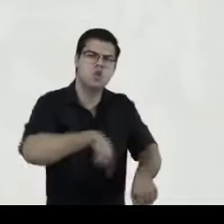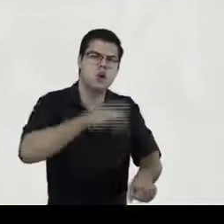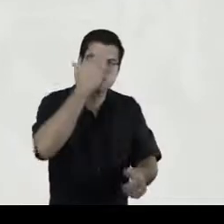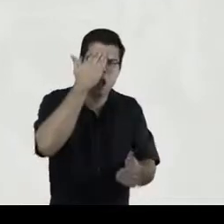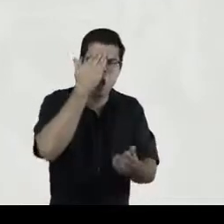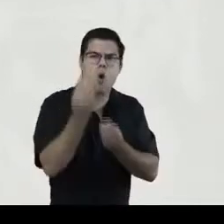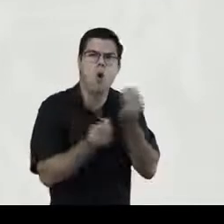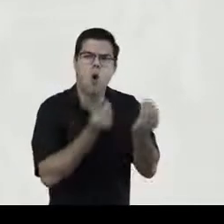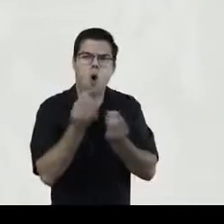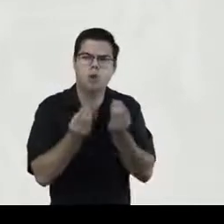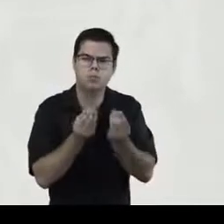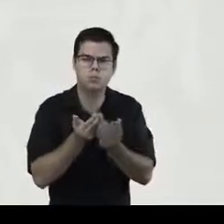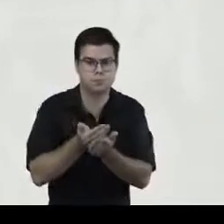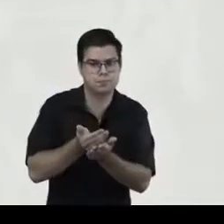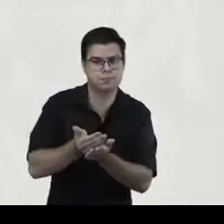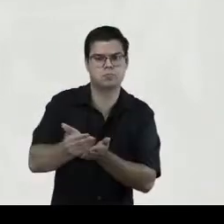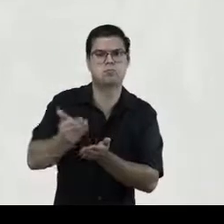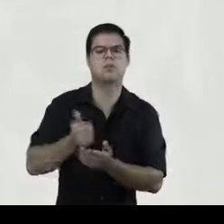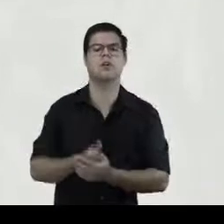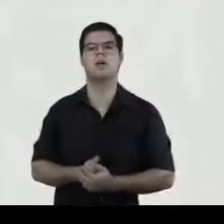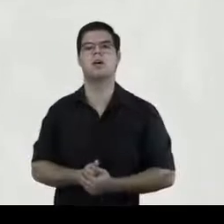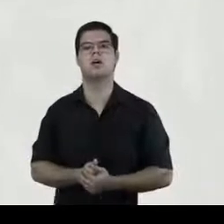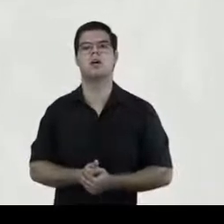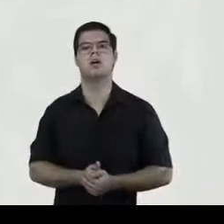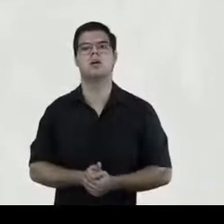Druck, den wir haben,